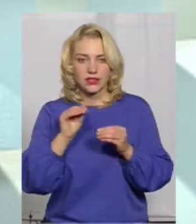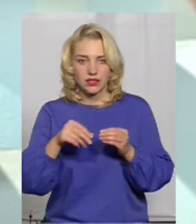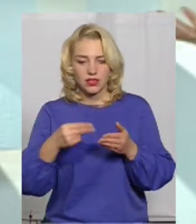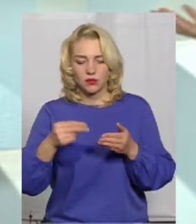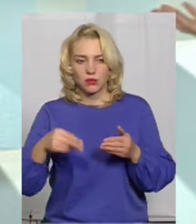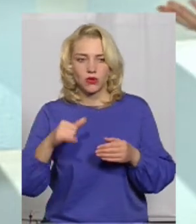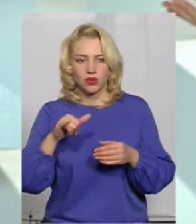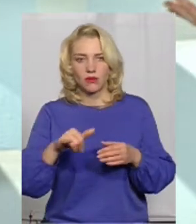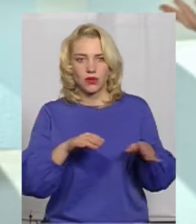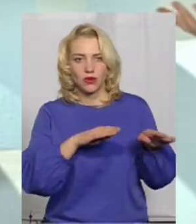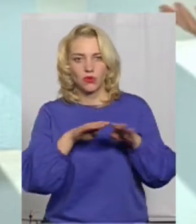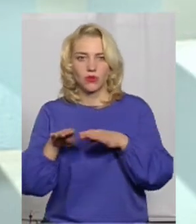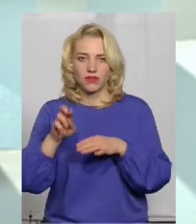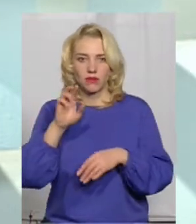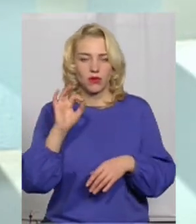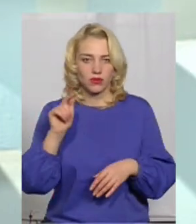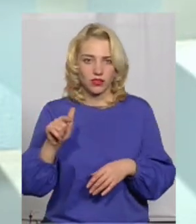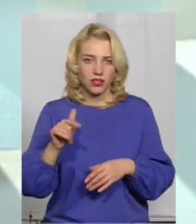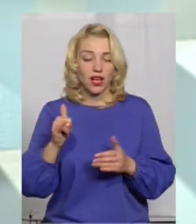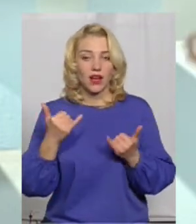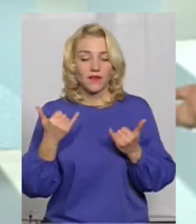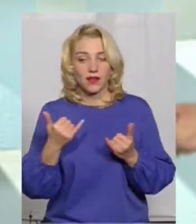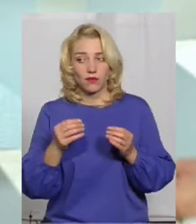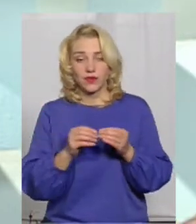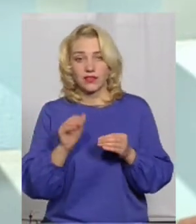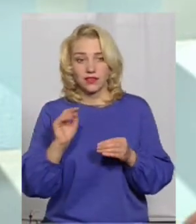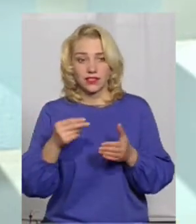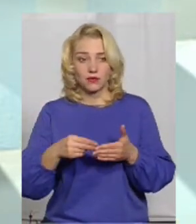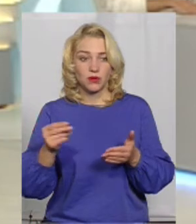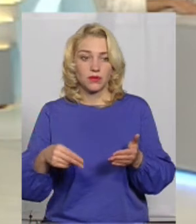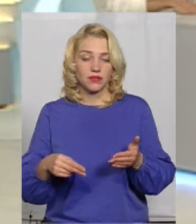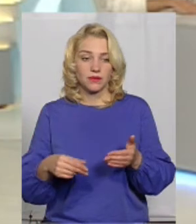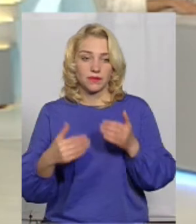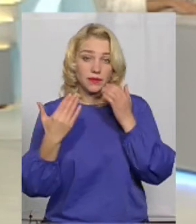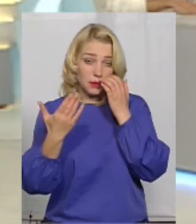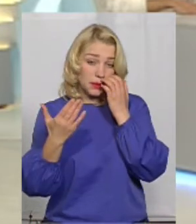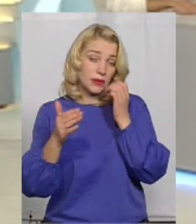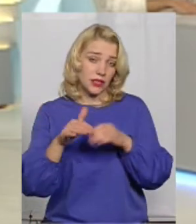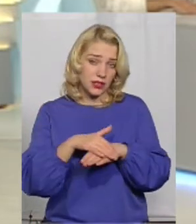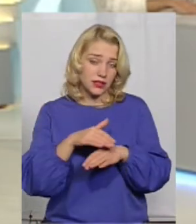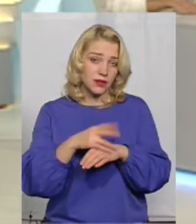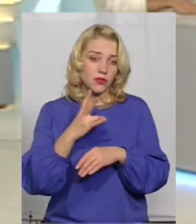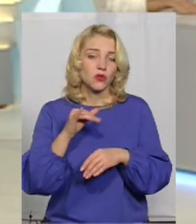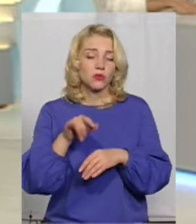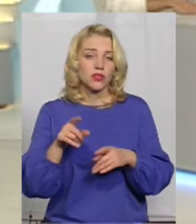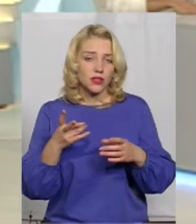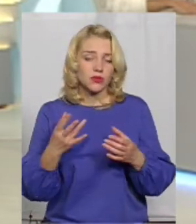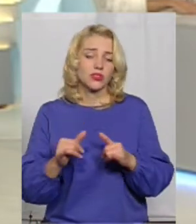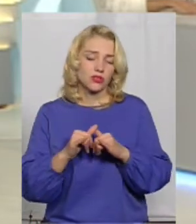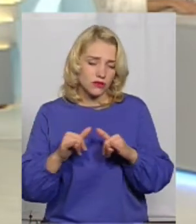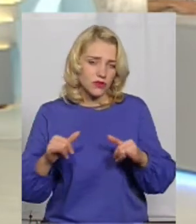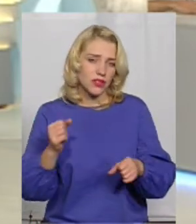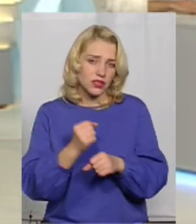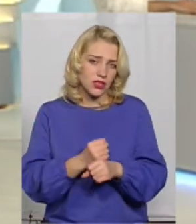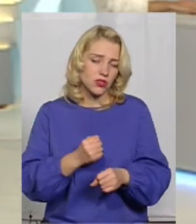просто уровень бок. А зараз 10 тисяч підписників, ти молодець. Ну, тобі треба розвиватися,